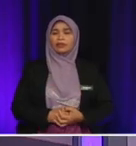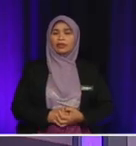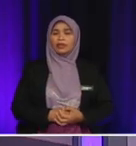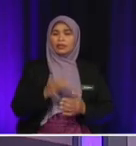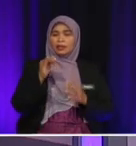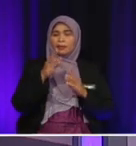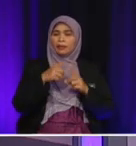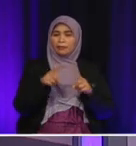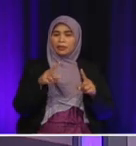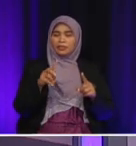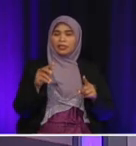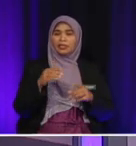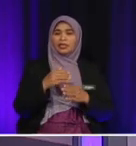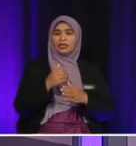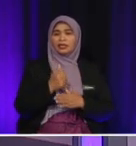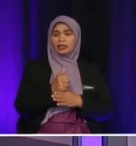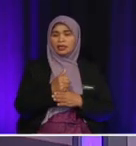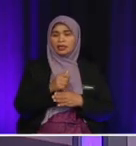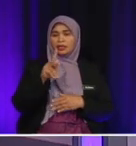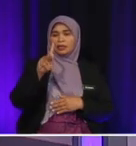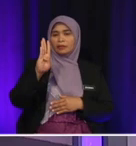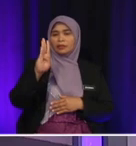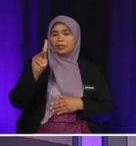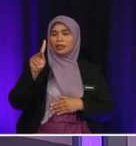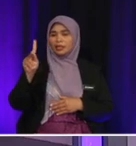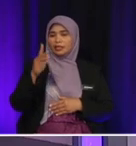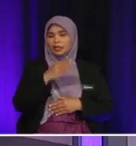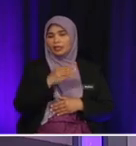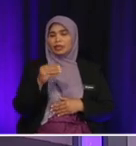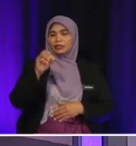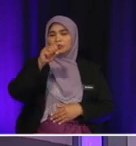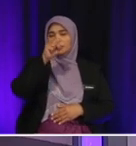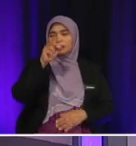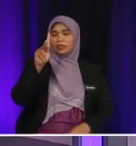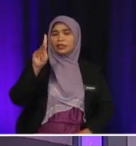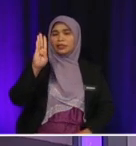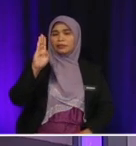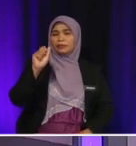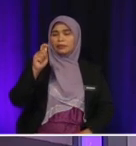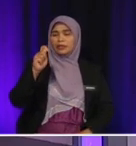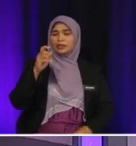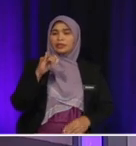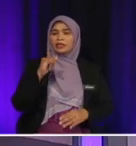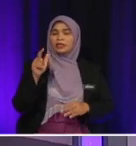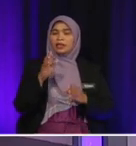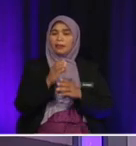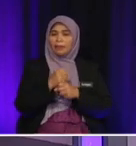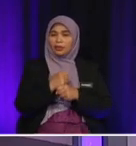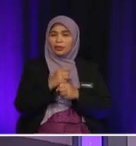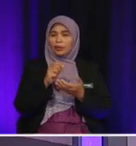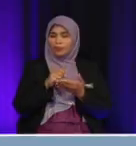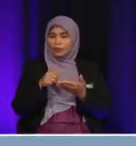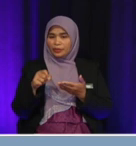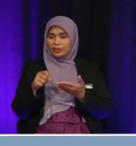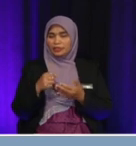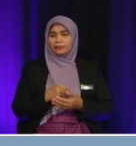membezakan antara kbkk dengan soalan kbat ialah bentuk ataupun bentuk Penulisan Anda respon